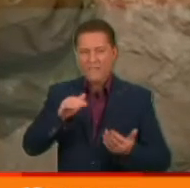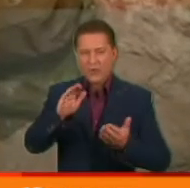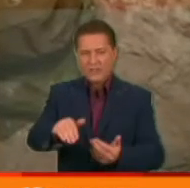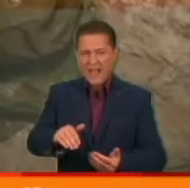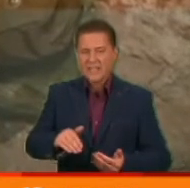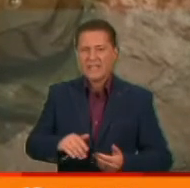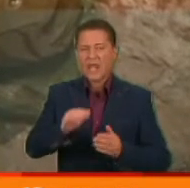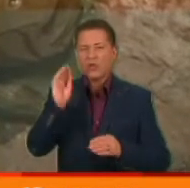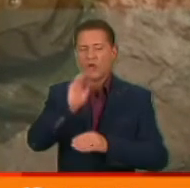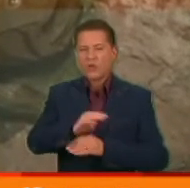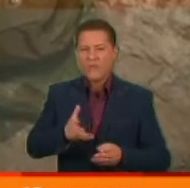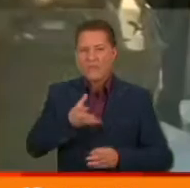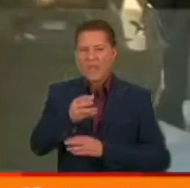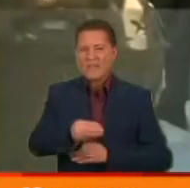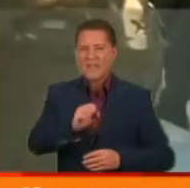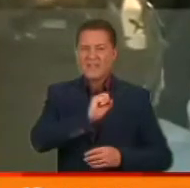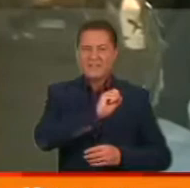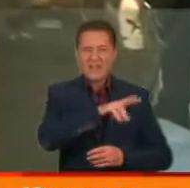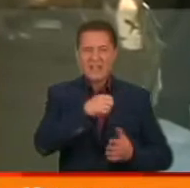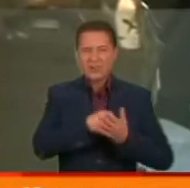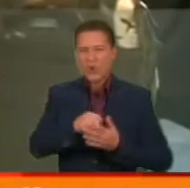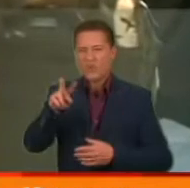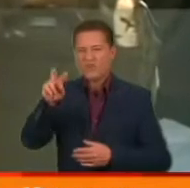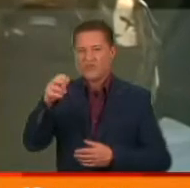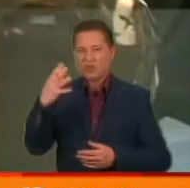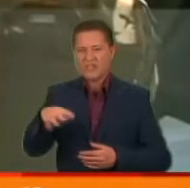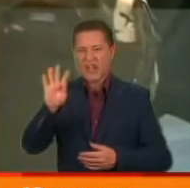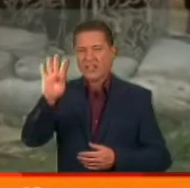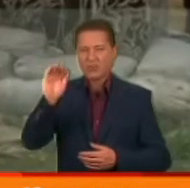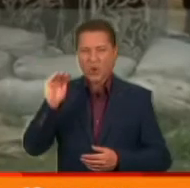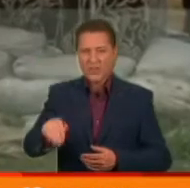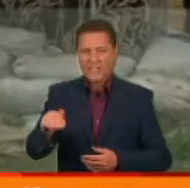супротивника додатково платитимуть від 12 до